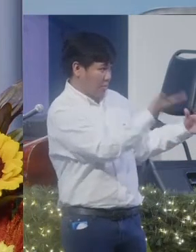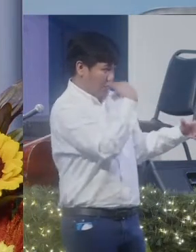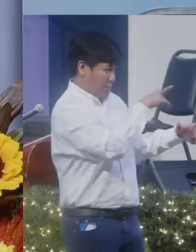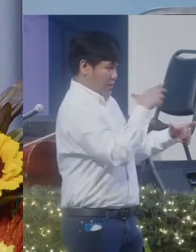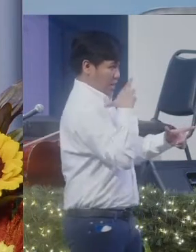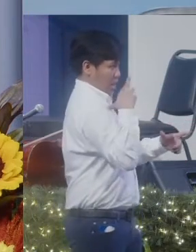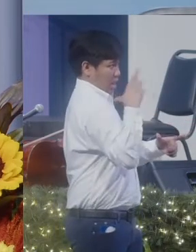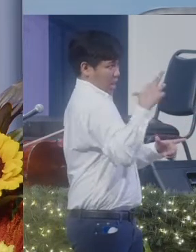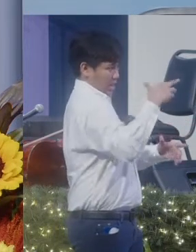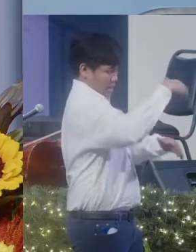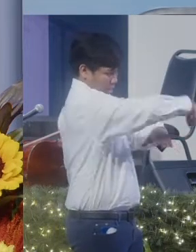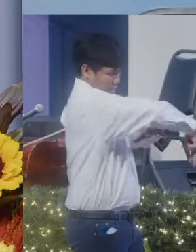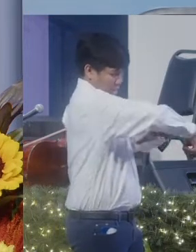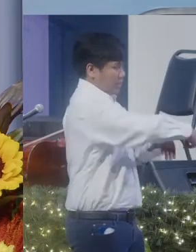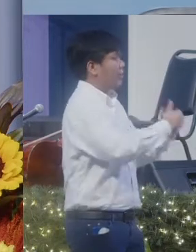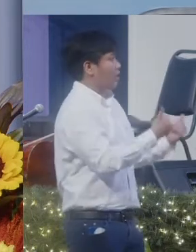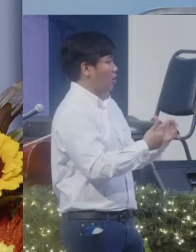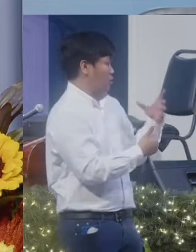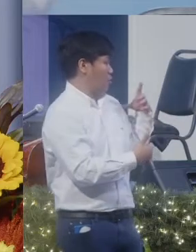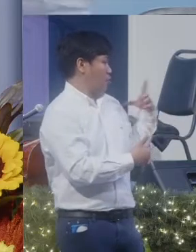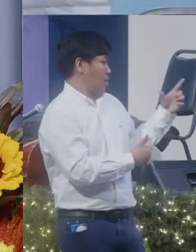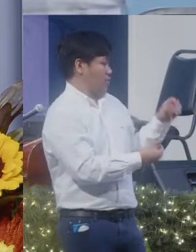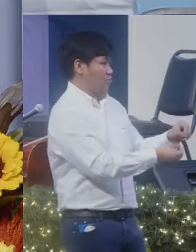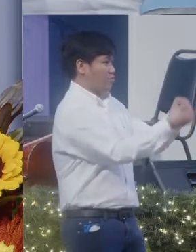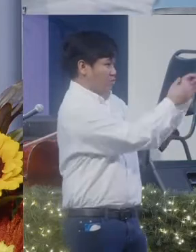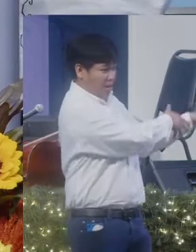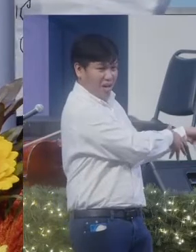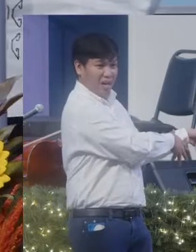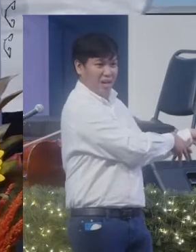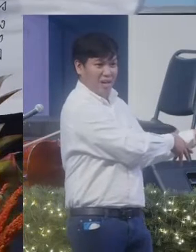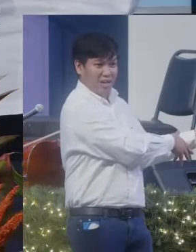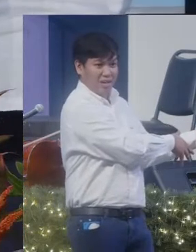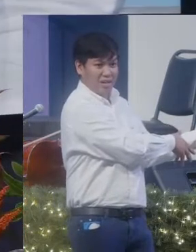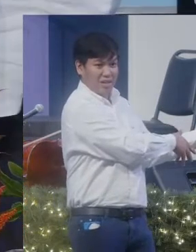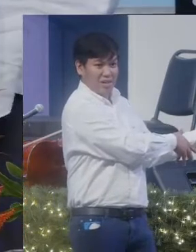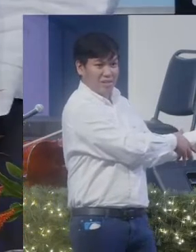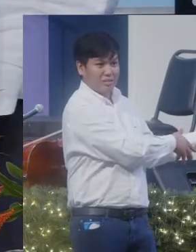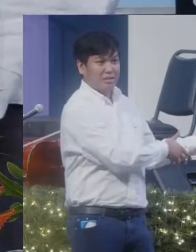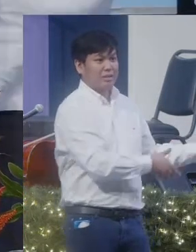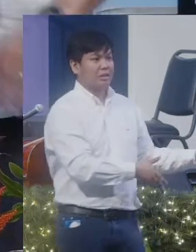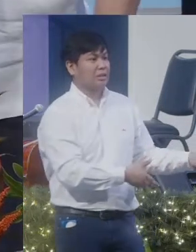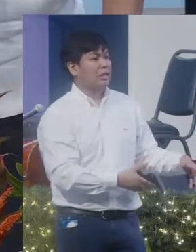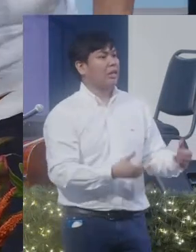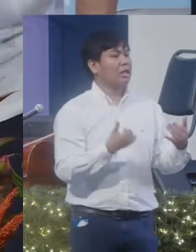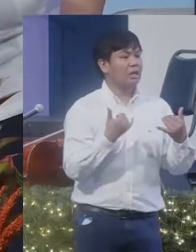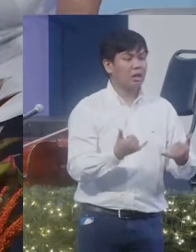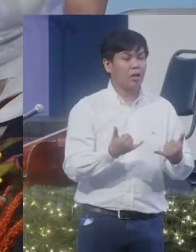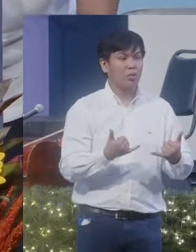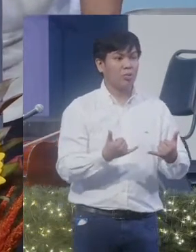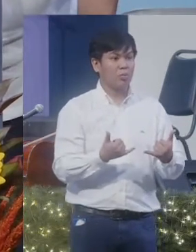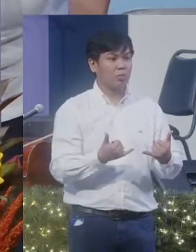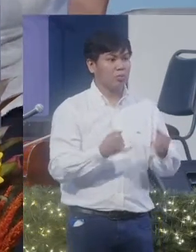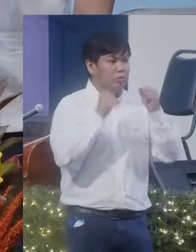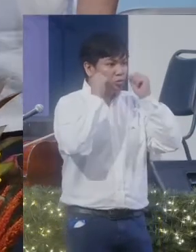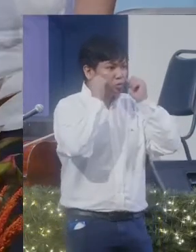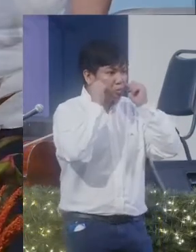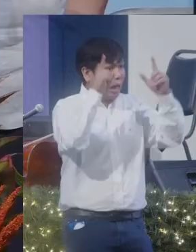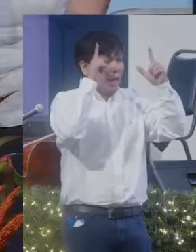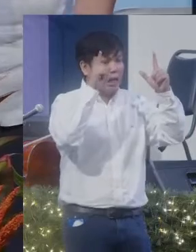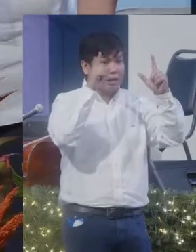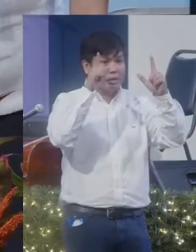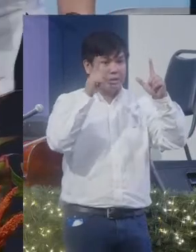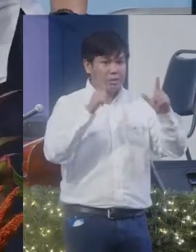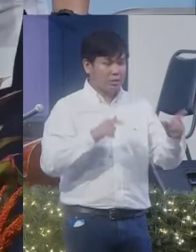So, ibig sabihin, lahat ng isda, naghihintay dun sa kaliwa, nag-aabang na ganyan. No? Humuhuli sila dun sa kabila ng